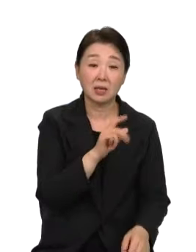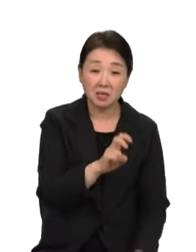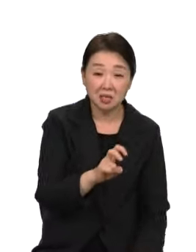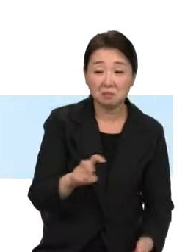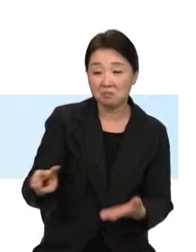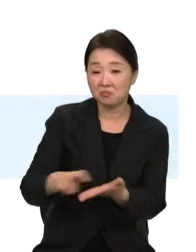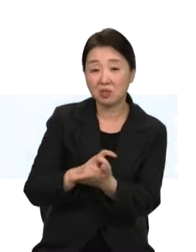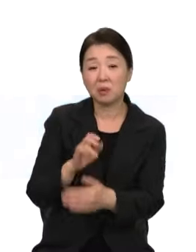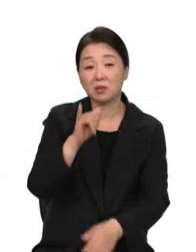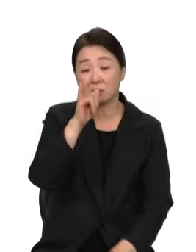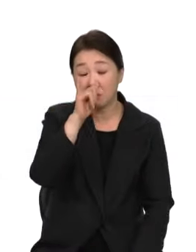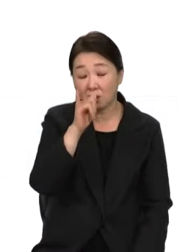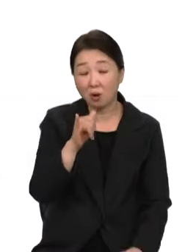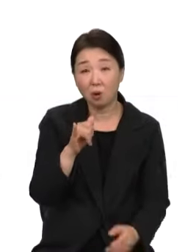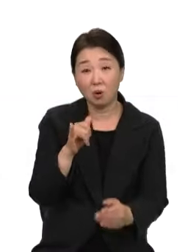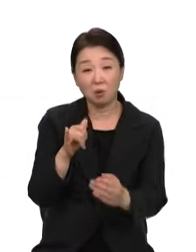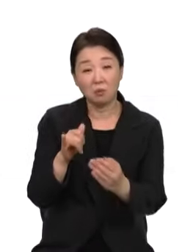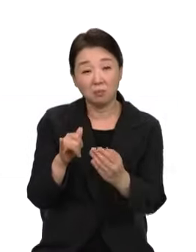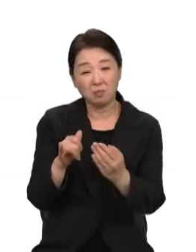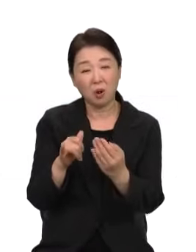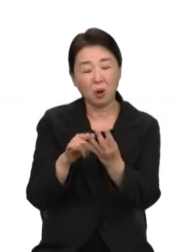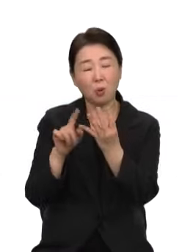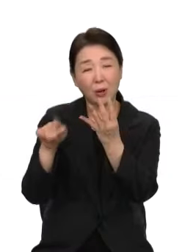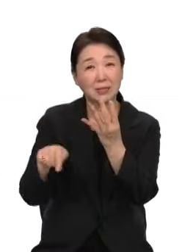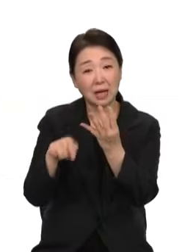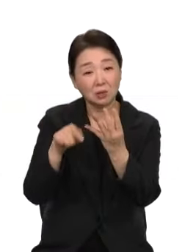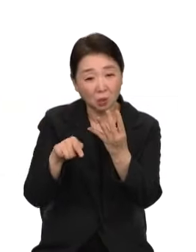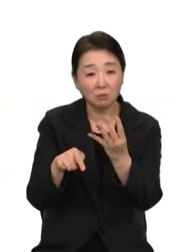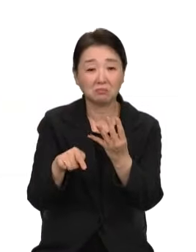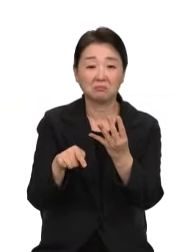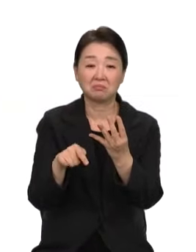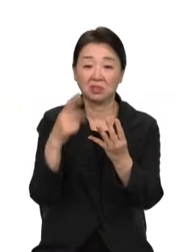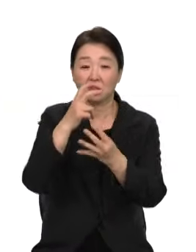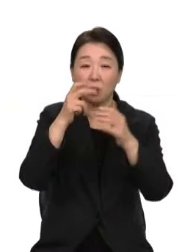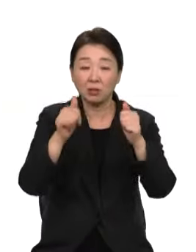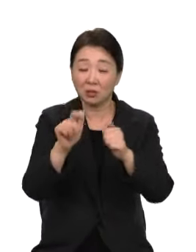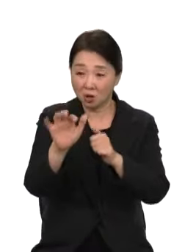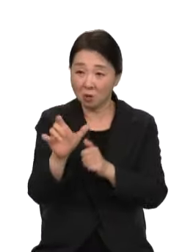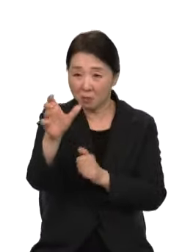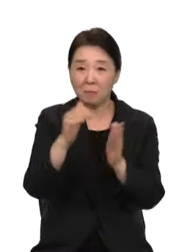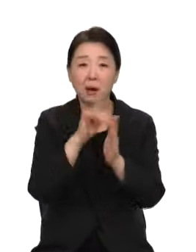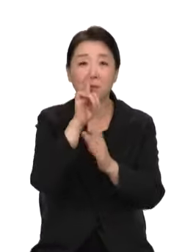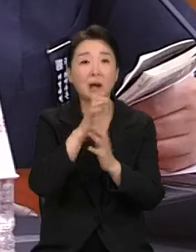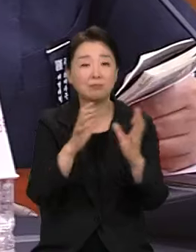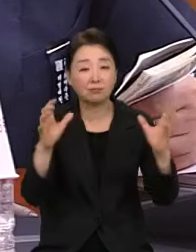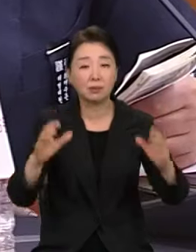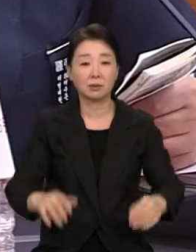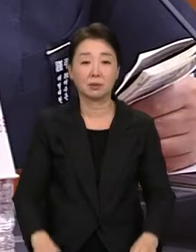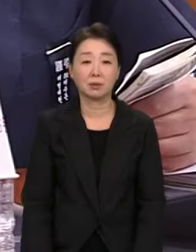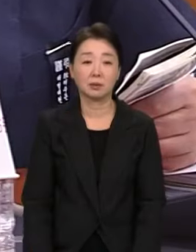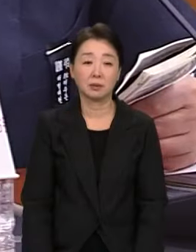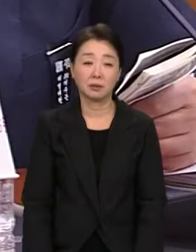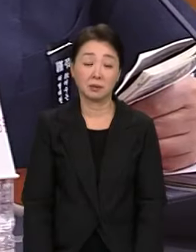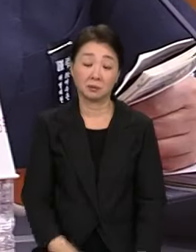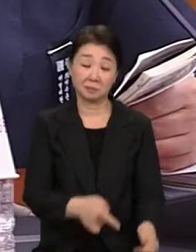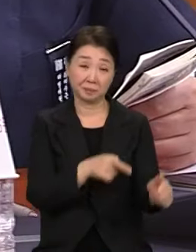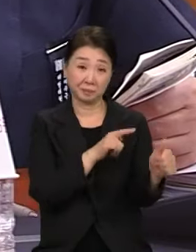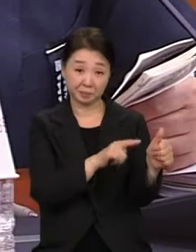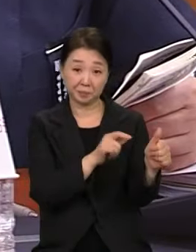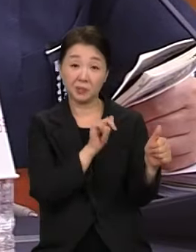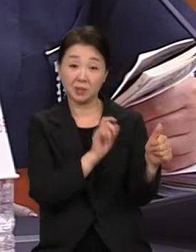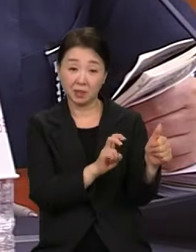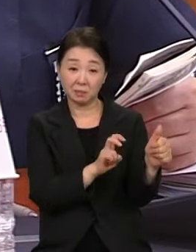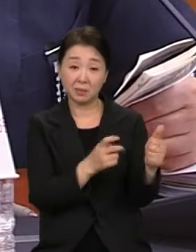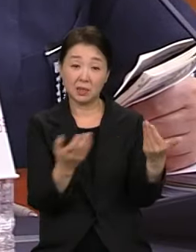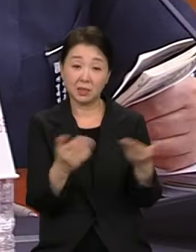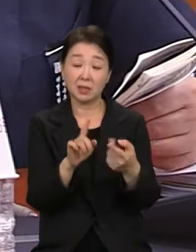메시지를 주고받은 외사촌 현직 검사도 해당 카페에 글을 올린 사실이 드러나 논란이 됐습니다. 임 사단장에게